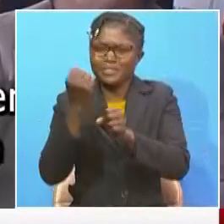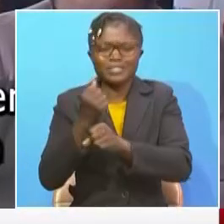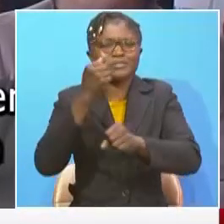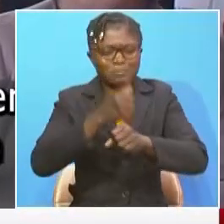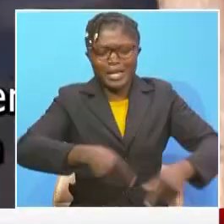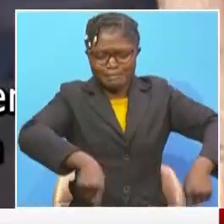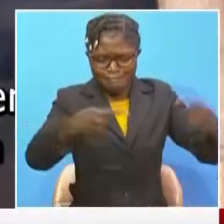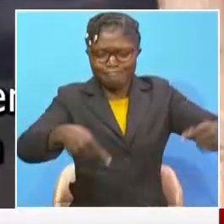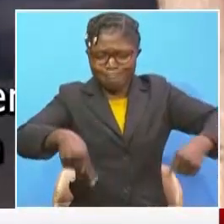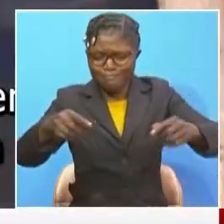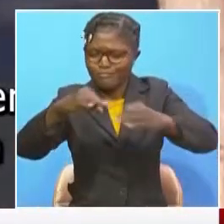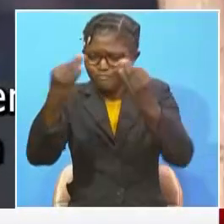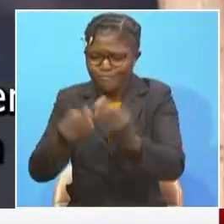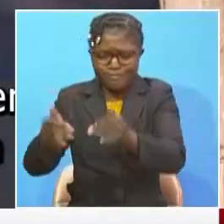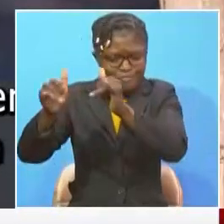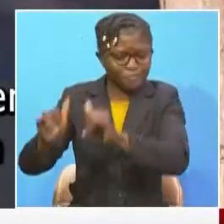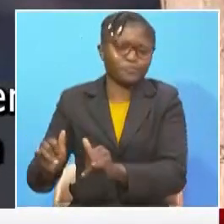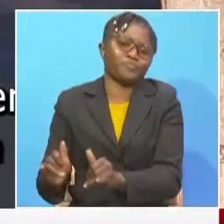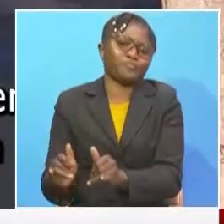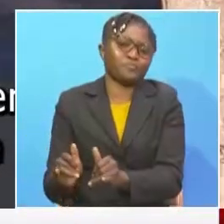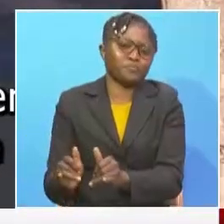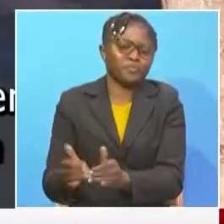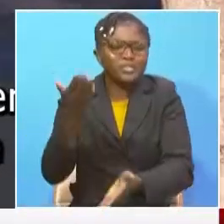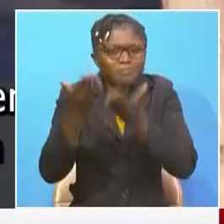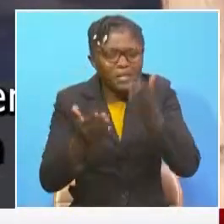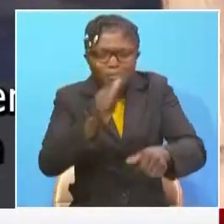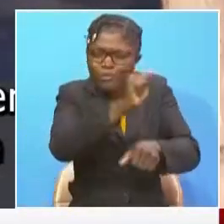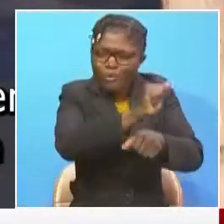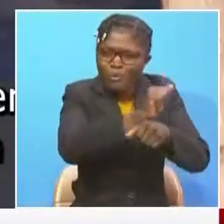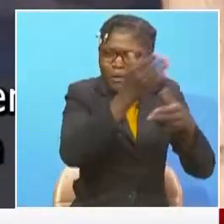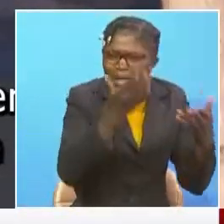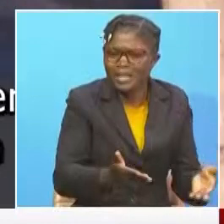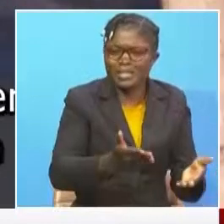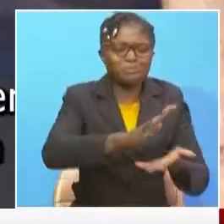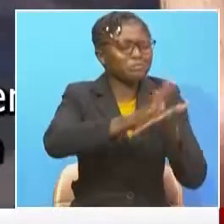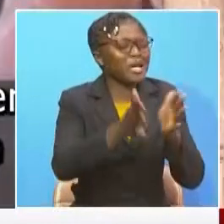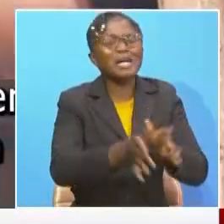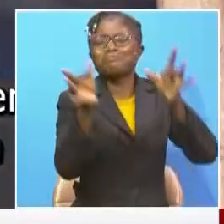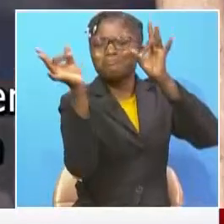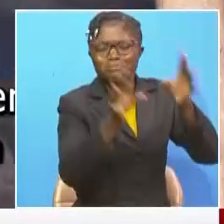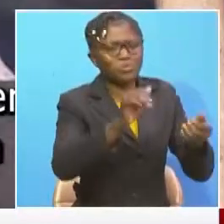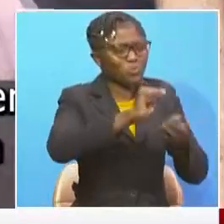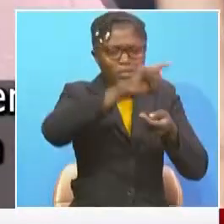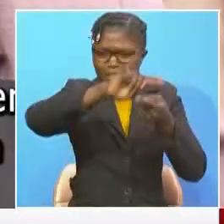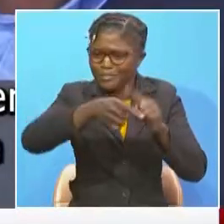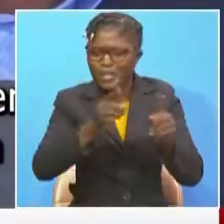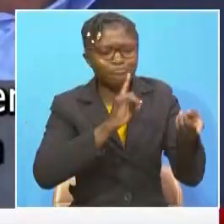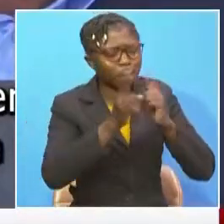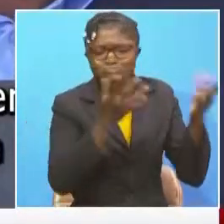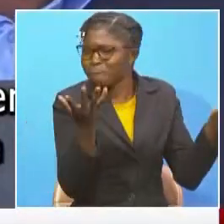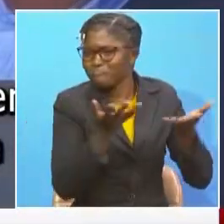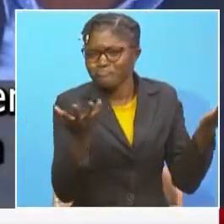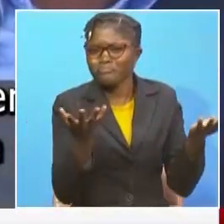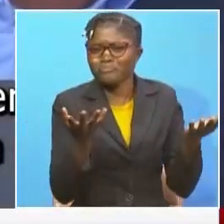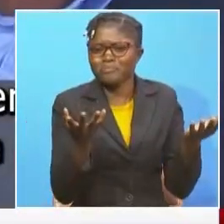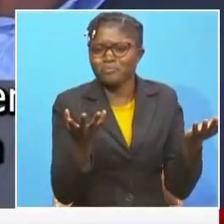enmity, mabaija pamene tikala. Kapena nkuchito, tima sondana, wina nzachi. Kumene